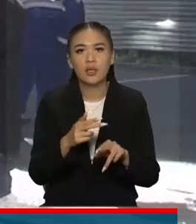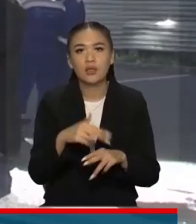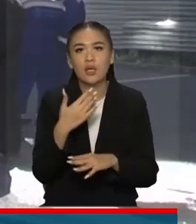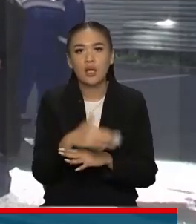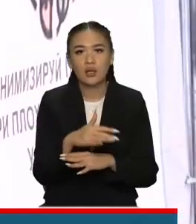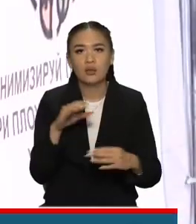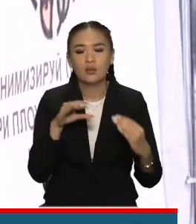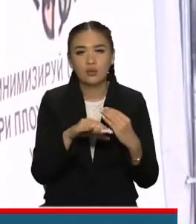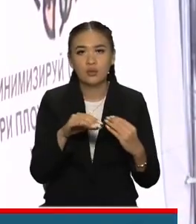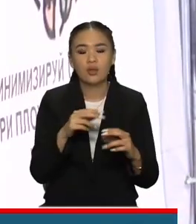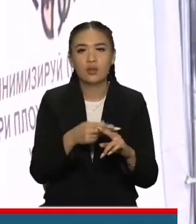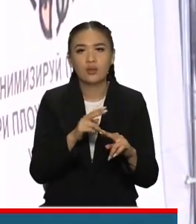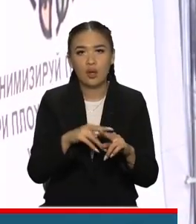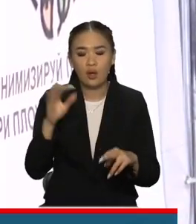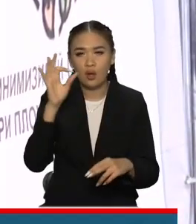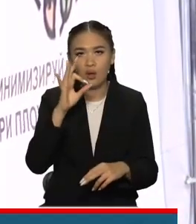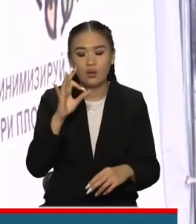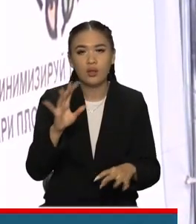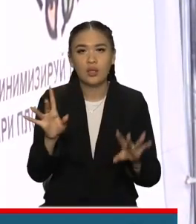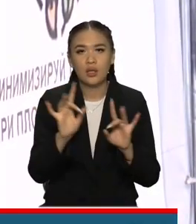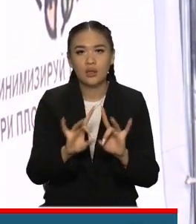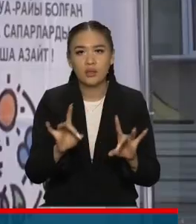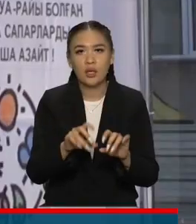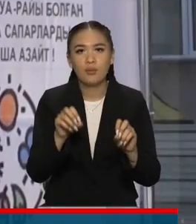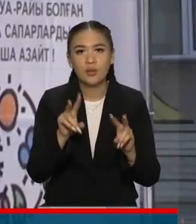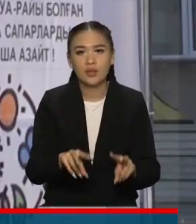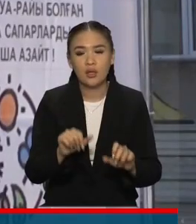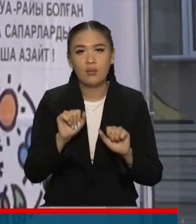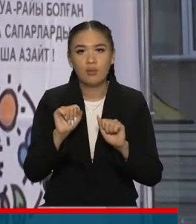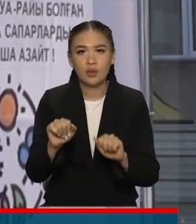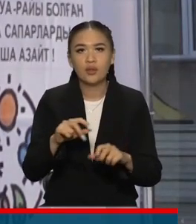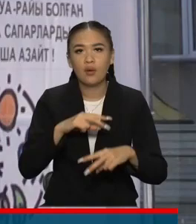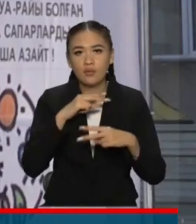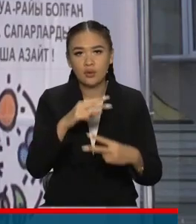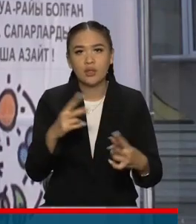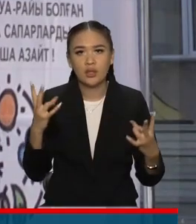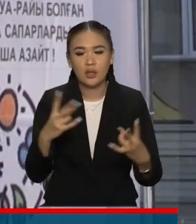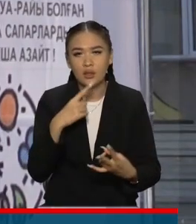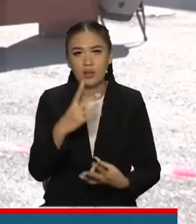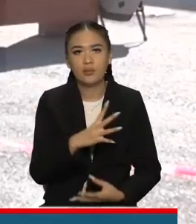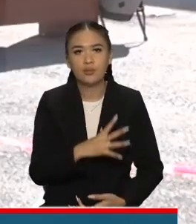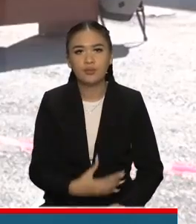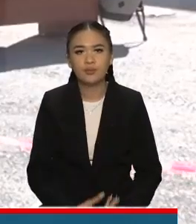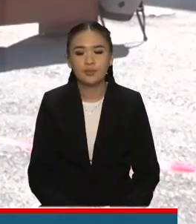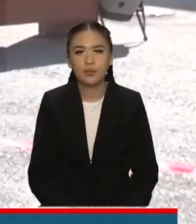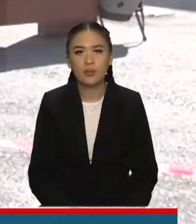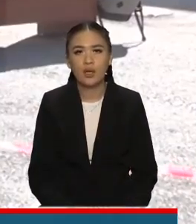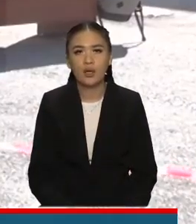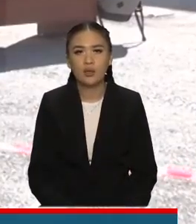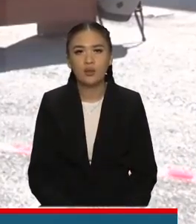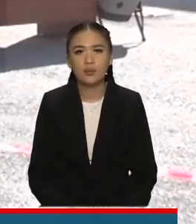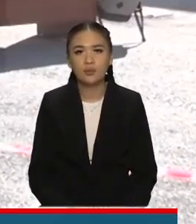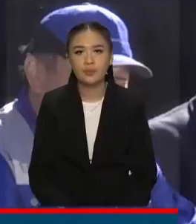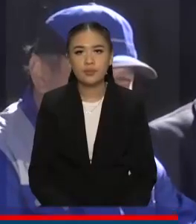жолдарымен жүруіне тура келеді. Қазақгаз компаниясының көліктегі қауіпсіздікке көңіл бөлуде осыдан. Аслан Иса, Жібек жолы,